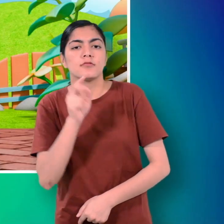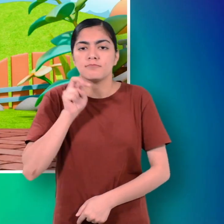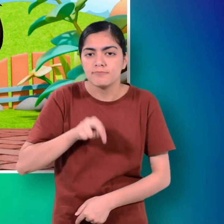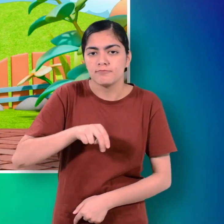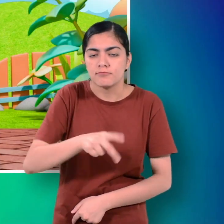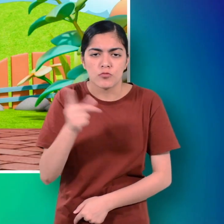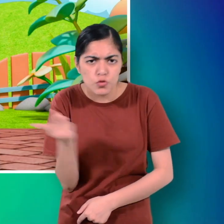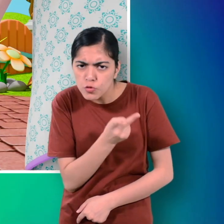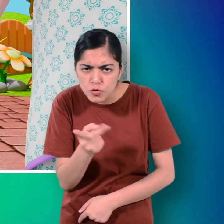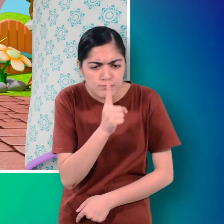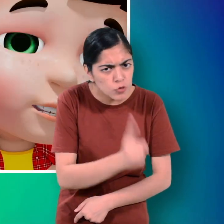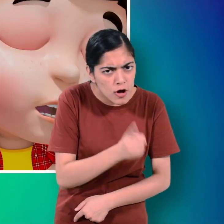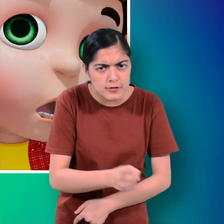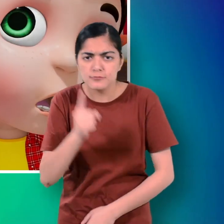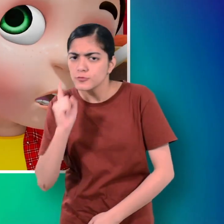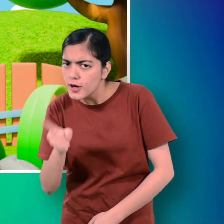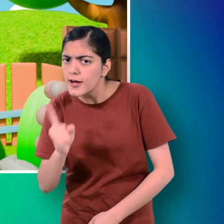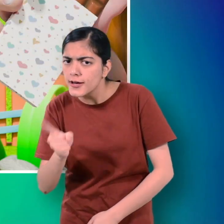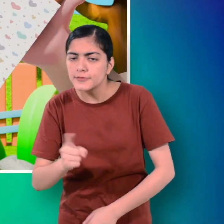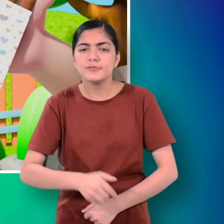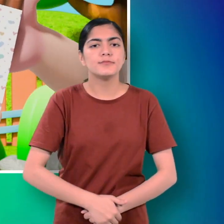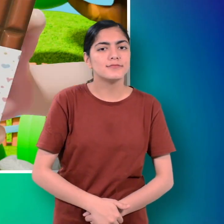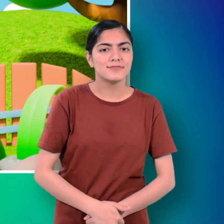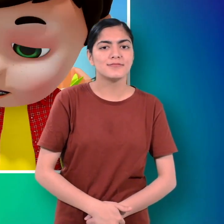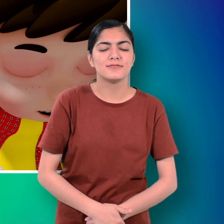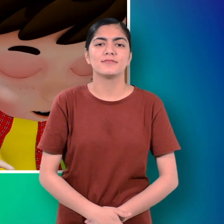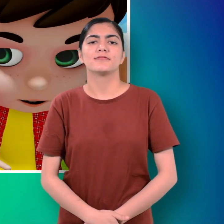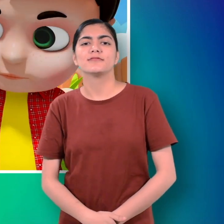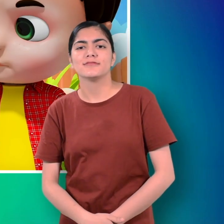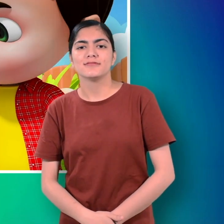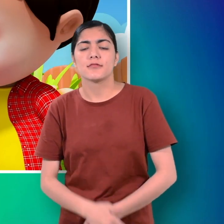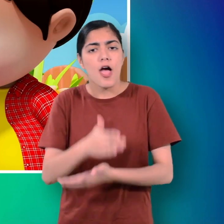झगड़ा सुनकर नानी आई, दोनों को फिर डांट लगाई।